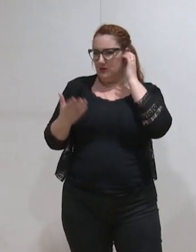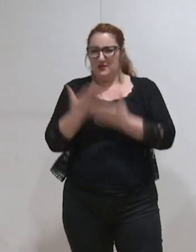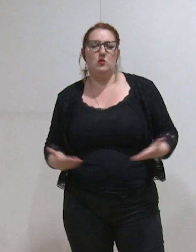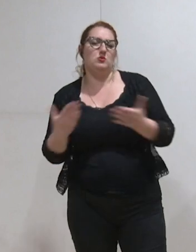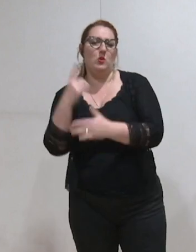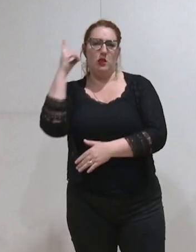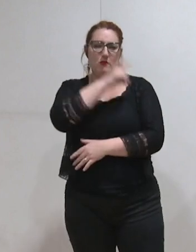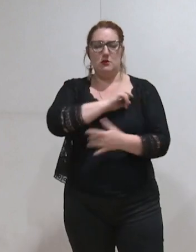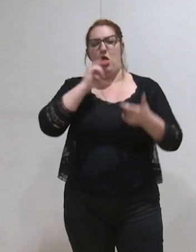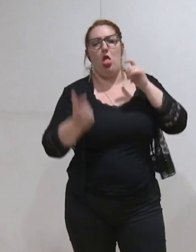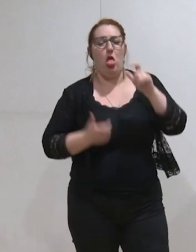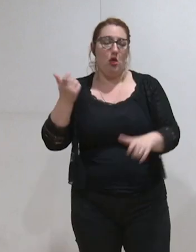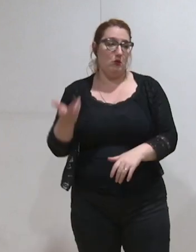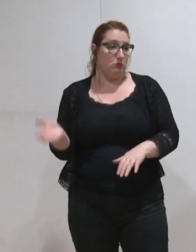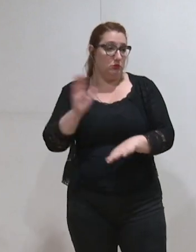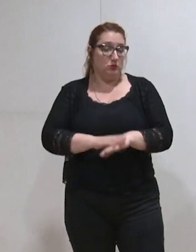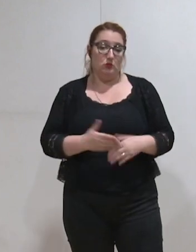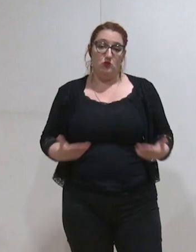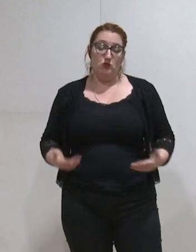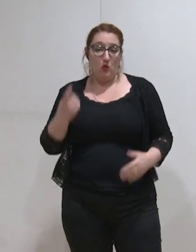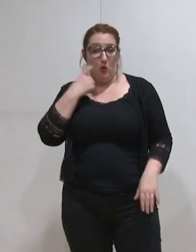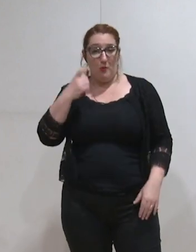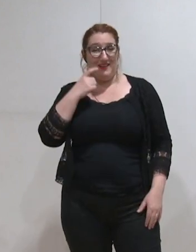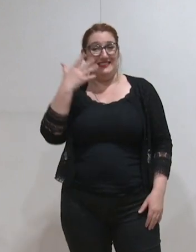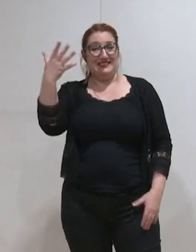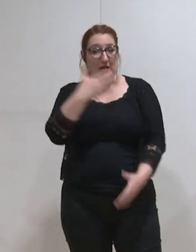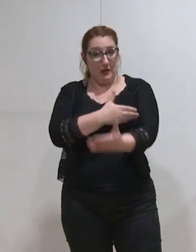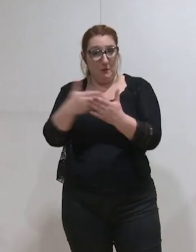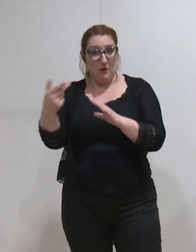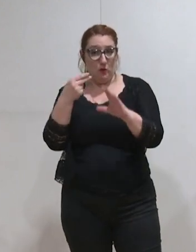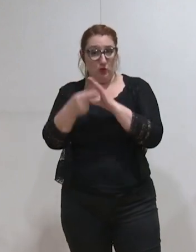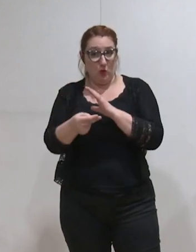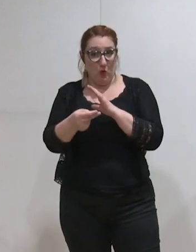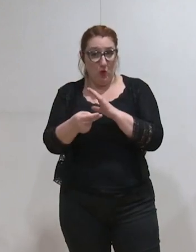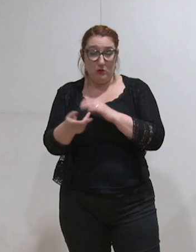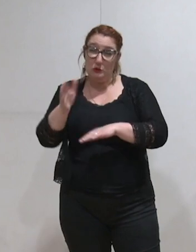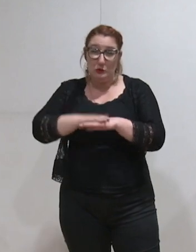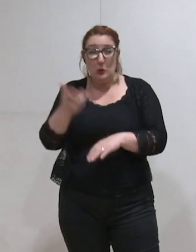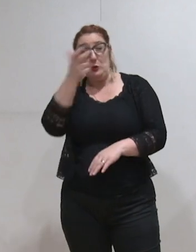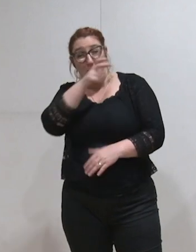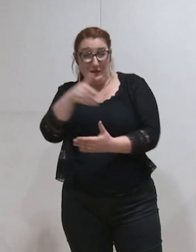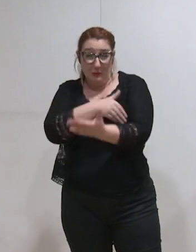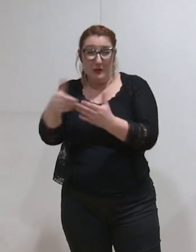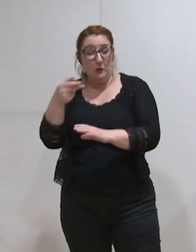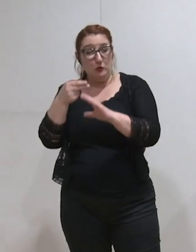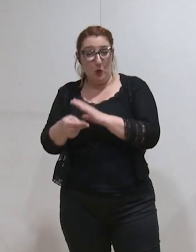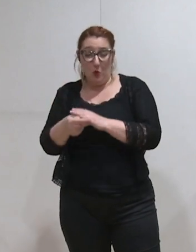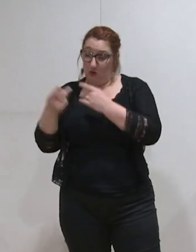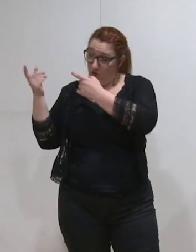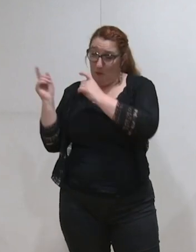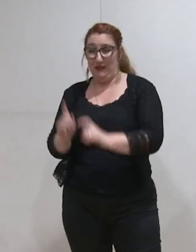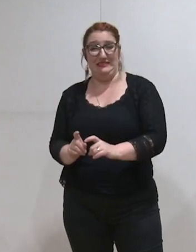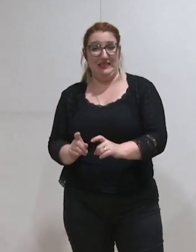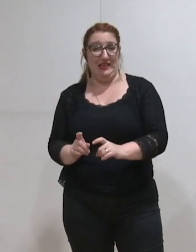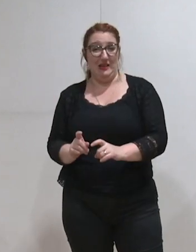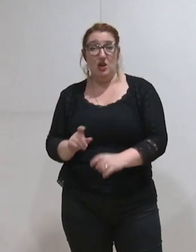constatons aujourd'hui que pour une baisse de 5 millions d'euros sur un budget de 300 millions d'euros vous baissez municipalité majorité de gauche